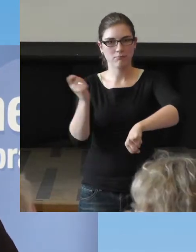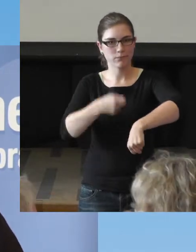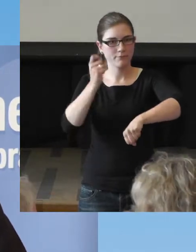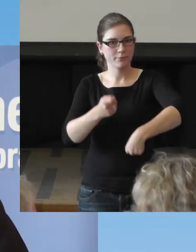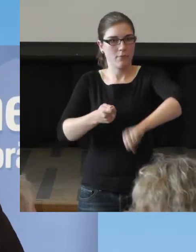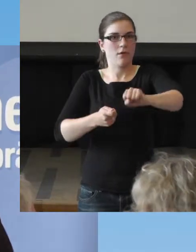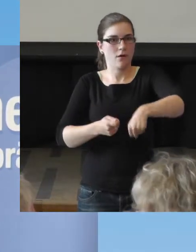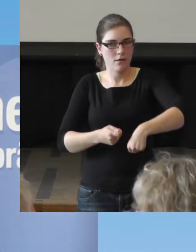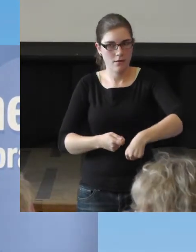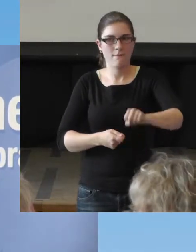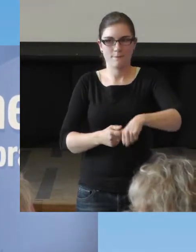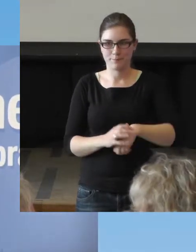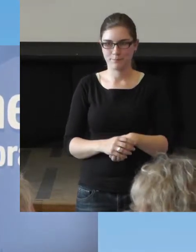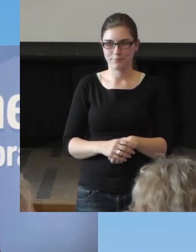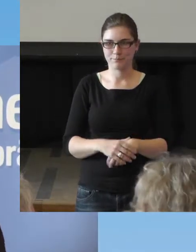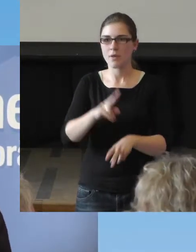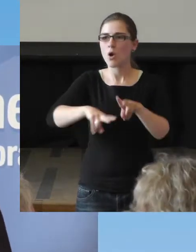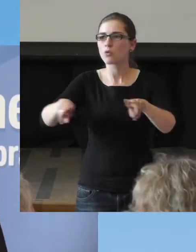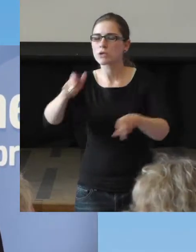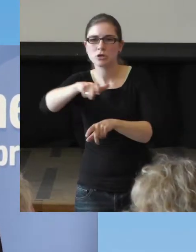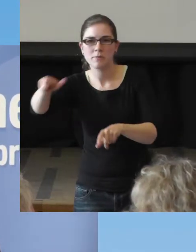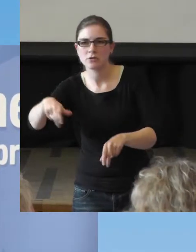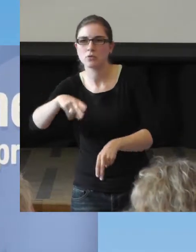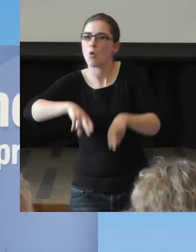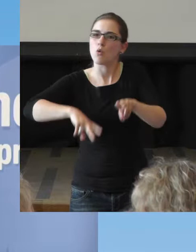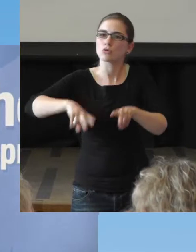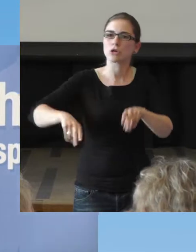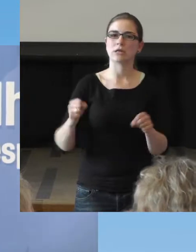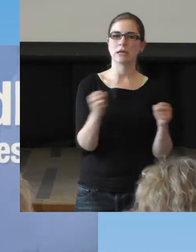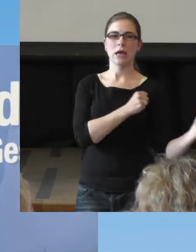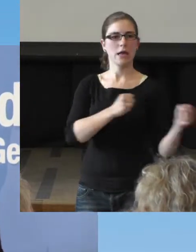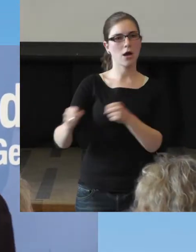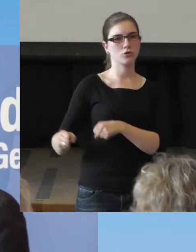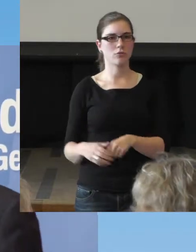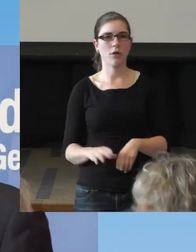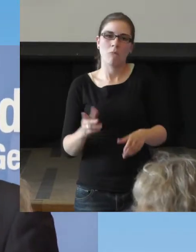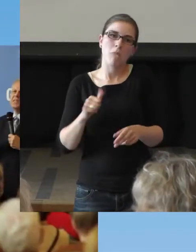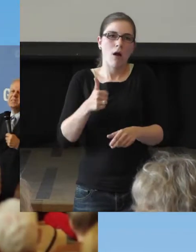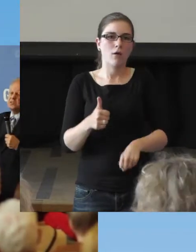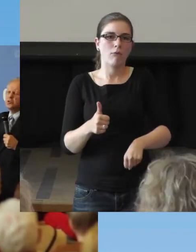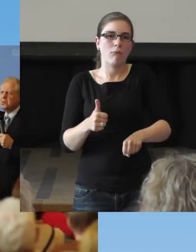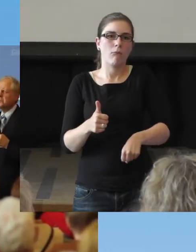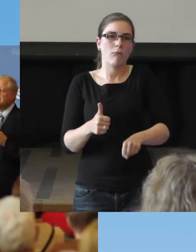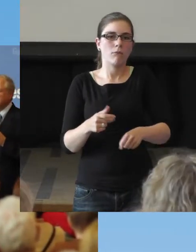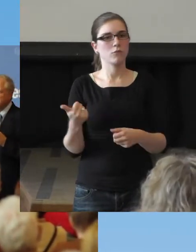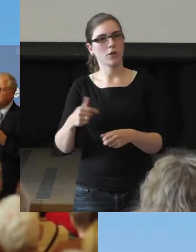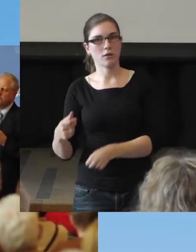gibt so einen kleinen Ruck im Bein, die sind bei unterschiedlichen Menschen unterschiedlich stark ausgeprägt. Wenn sie ausgefallen sind, dann ist es schon verdächtig auf